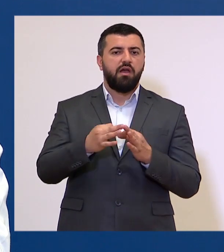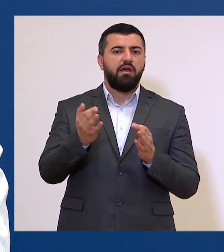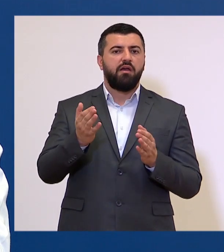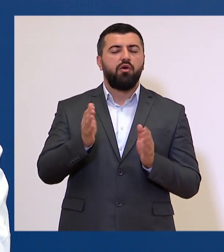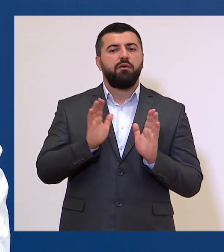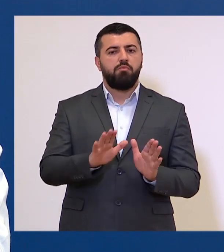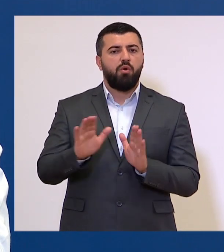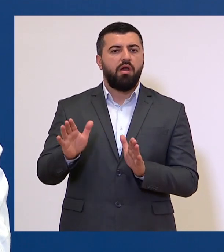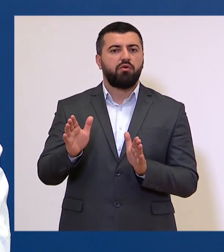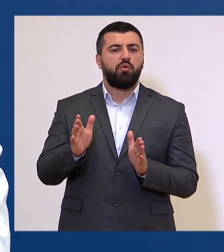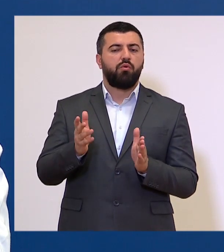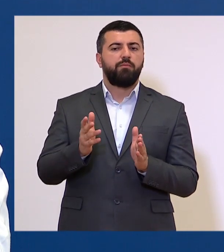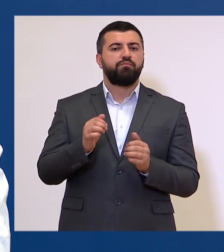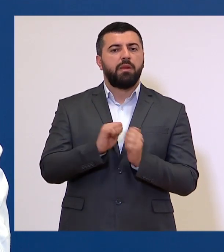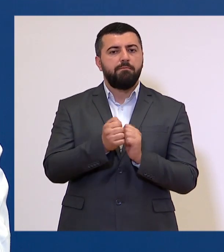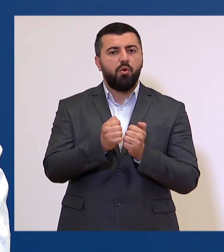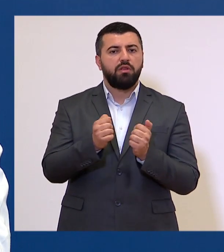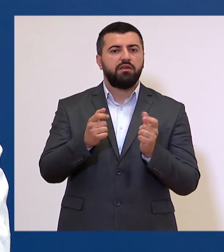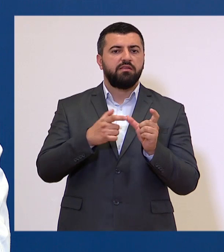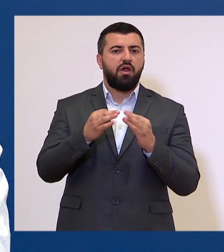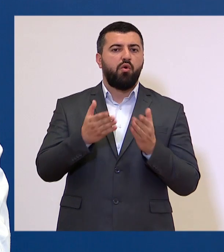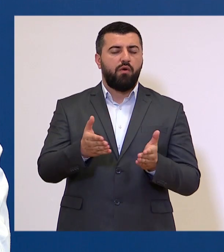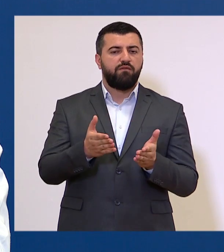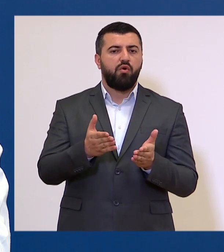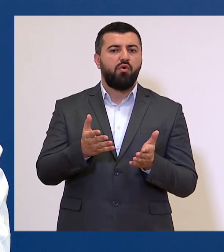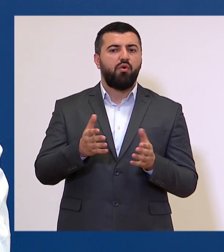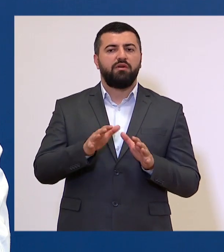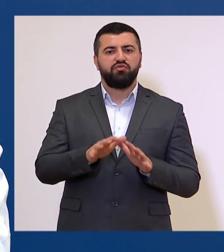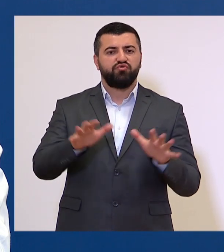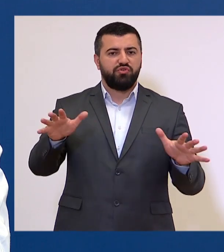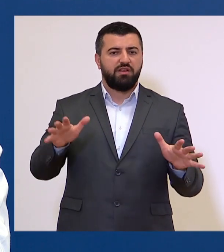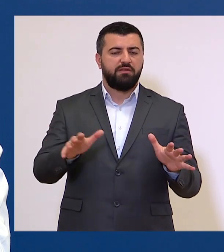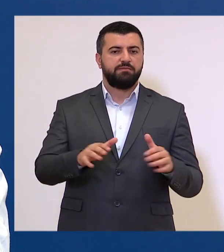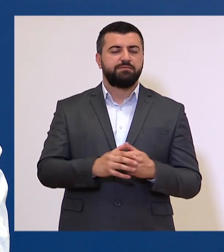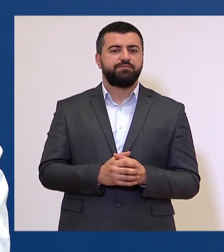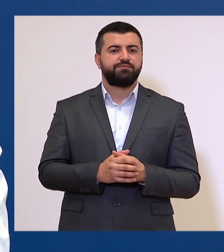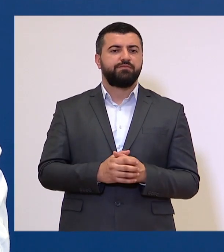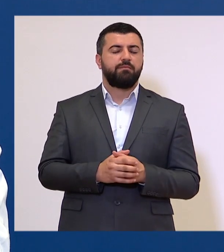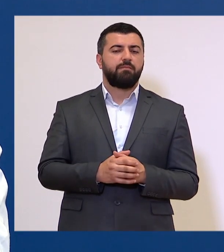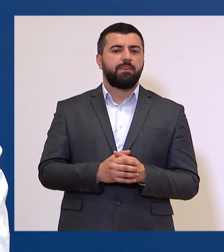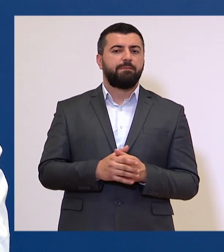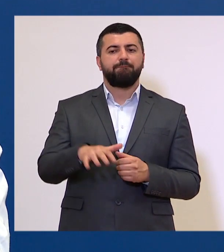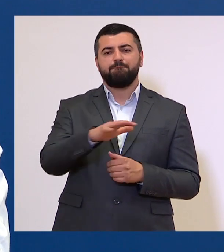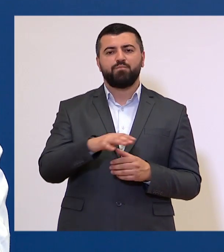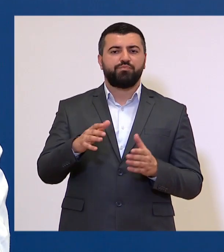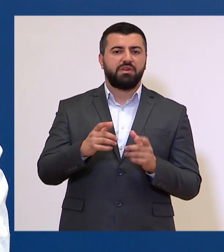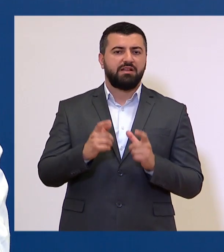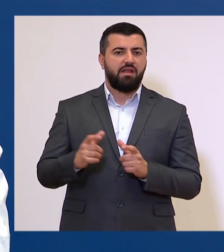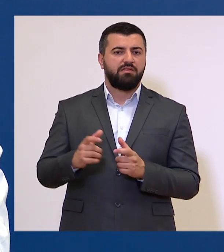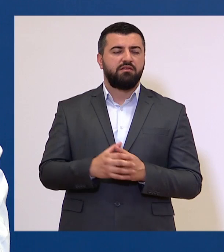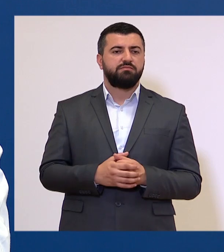se polako borimo sa ovom lokalnom transmisijom, odnosno infekcijom u lokalnoj